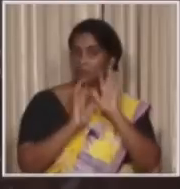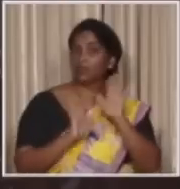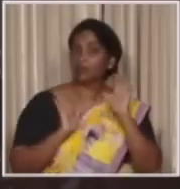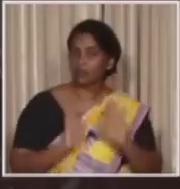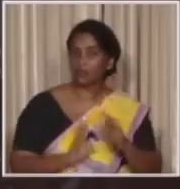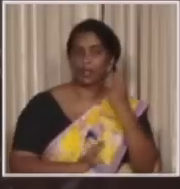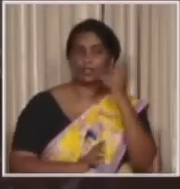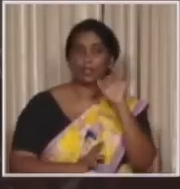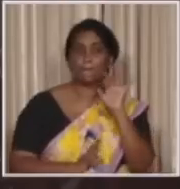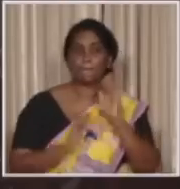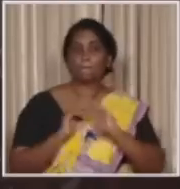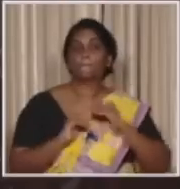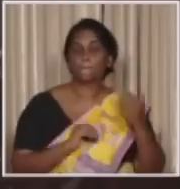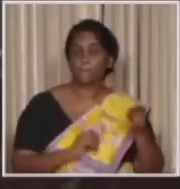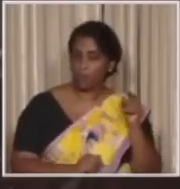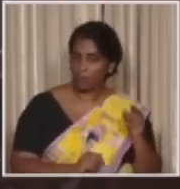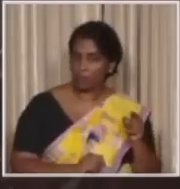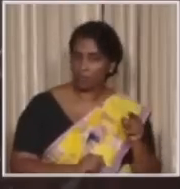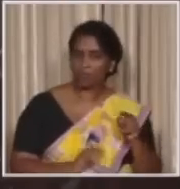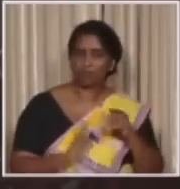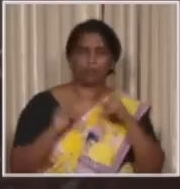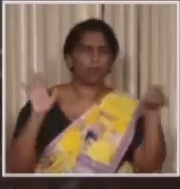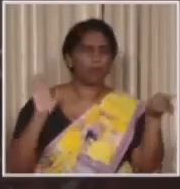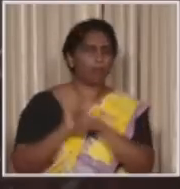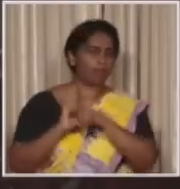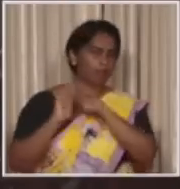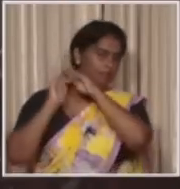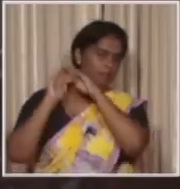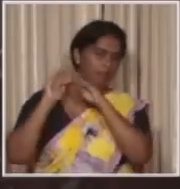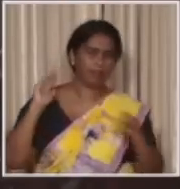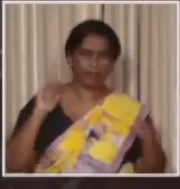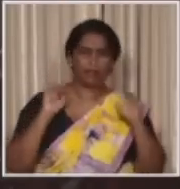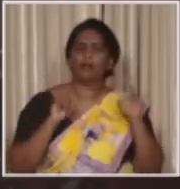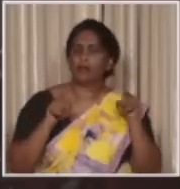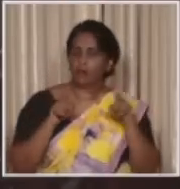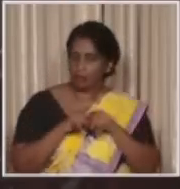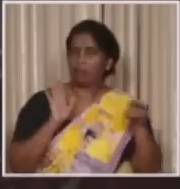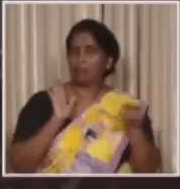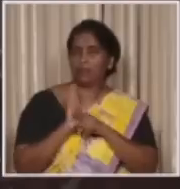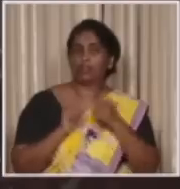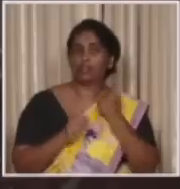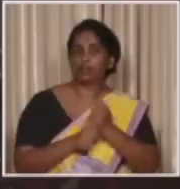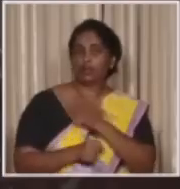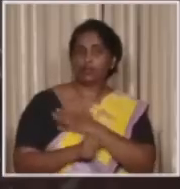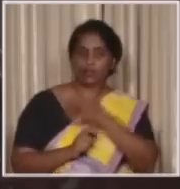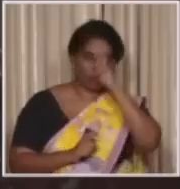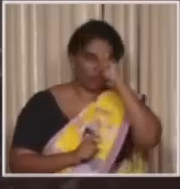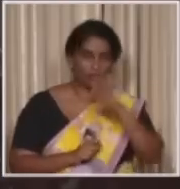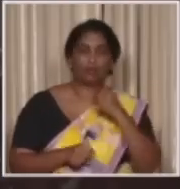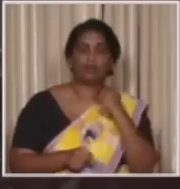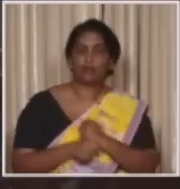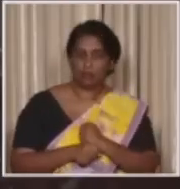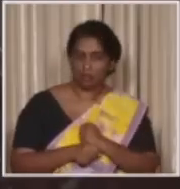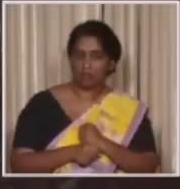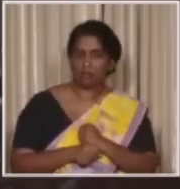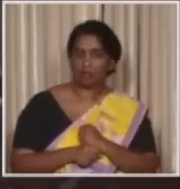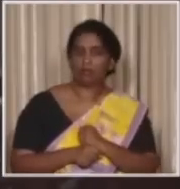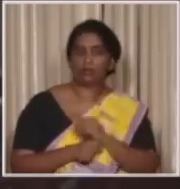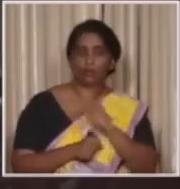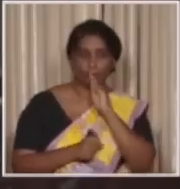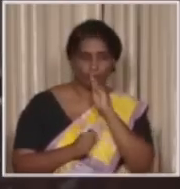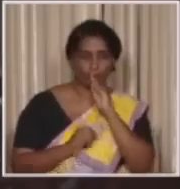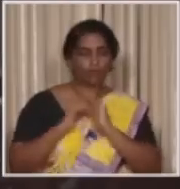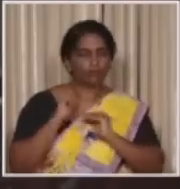හැබැයි 2015න් පස්සේ මේක ඍණාත්මක තැනකට තමයි ගමන් කරමින් හිටියේ. ගෝඨාභය රාජපක්ෂ මැතිතුමාගේ ආණ්ඩුවෙන් මේක